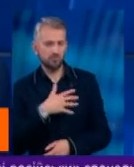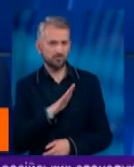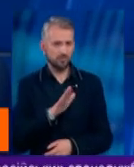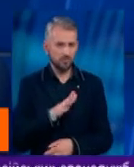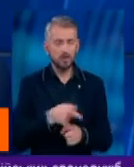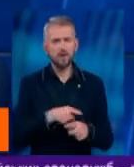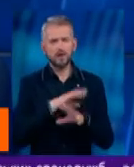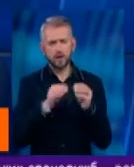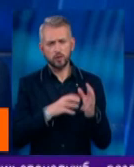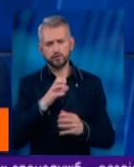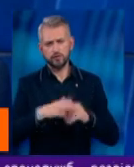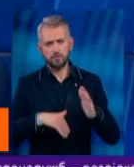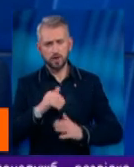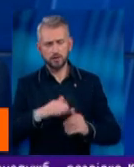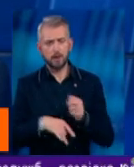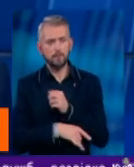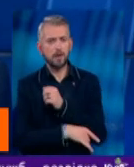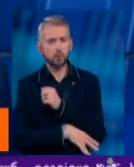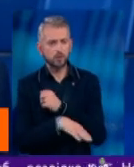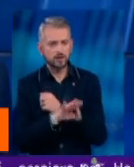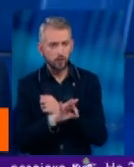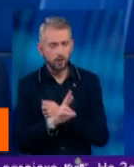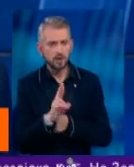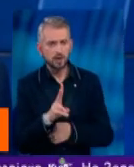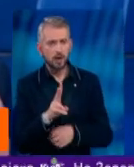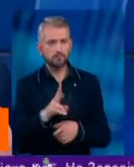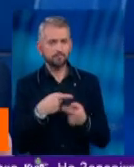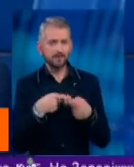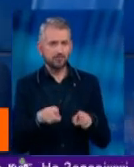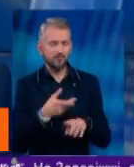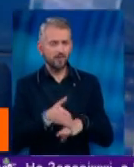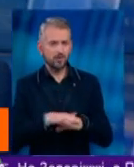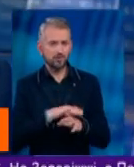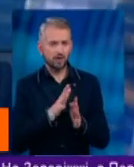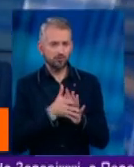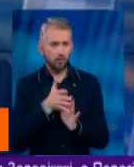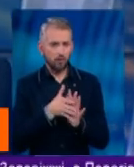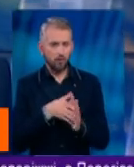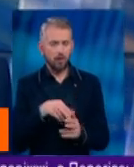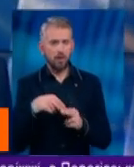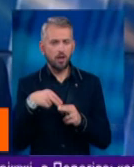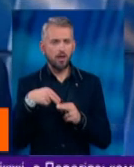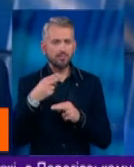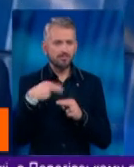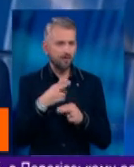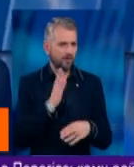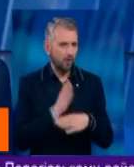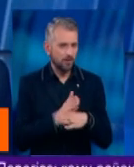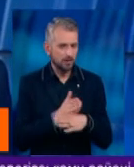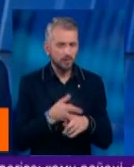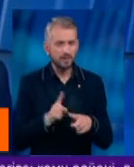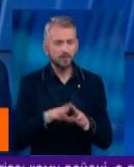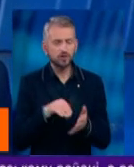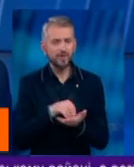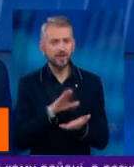є загальносвітова практика. Банкрутство, як, до речі, інше таке важке слово, дефолт, це лише